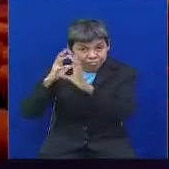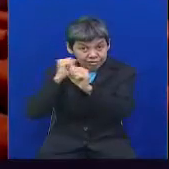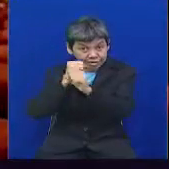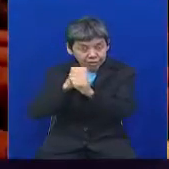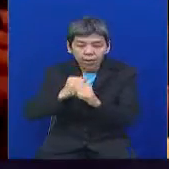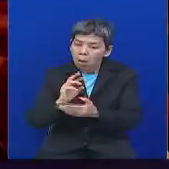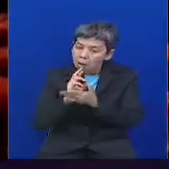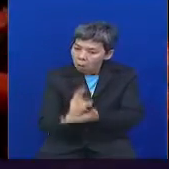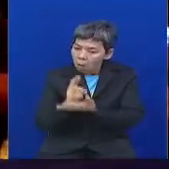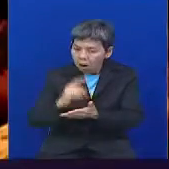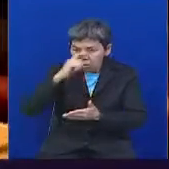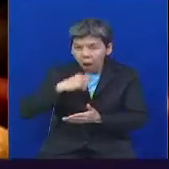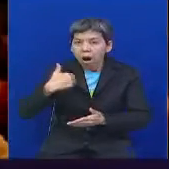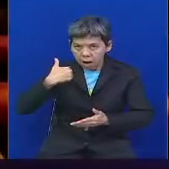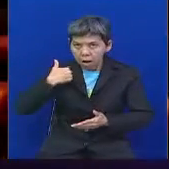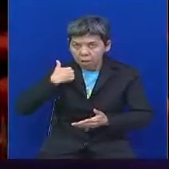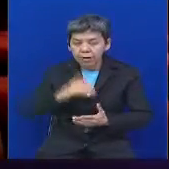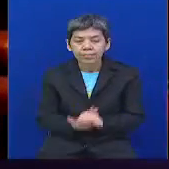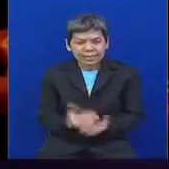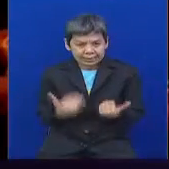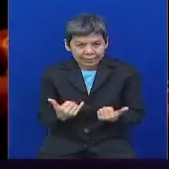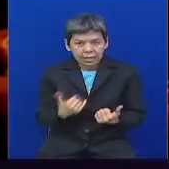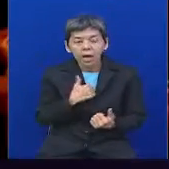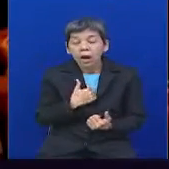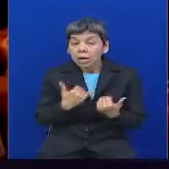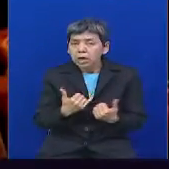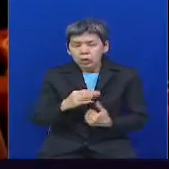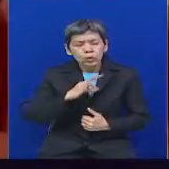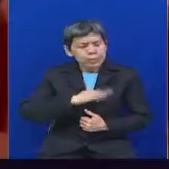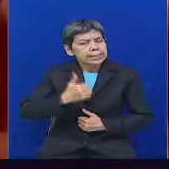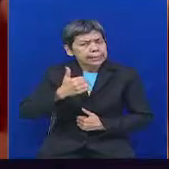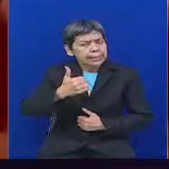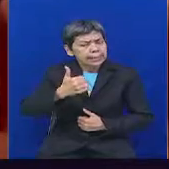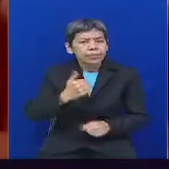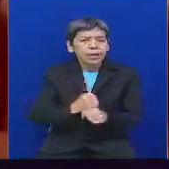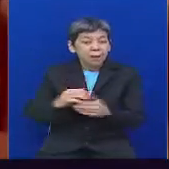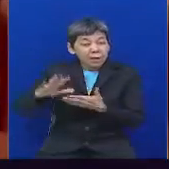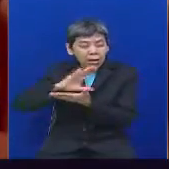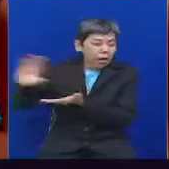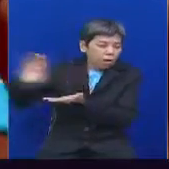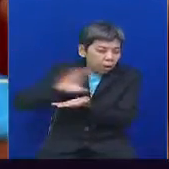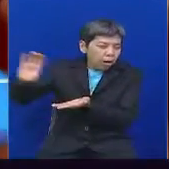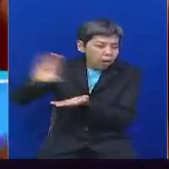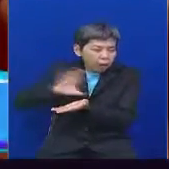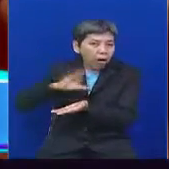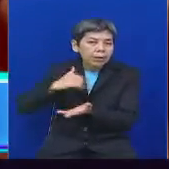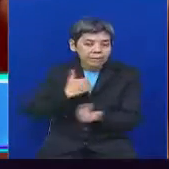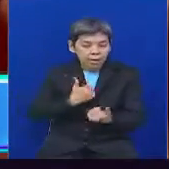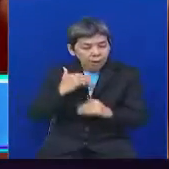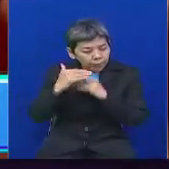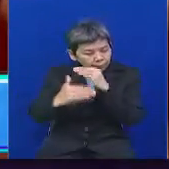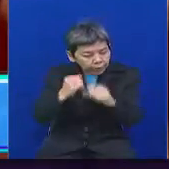ามารถคว้ารางวัลภายในประเทศได้ เดี๋ยวนี้ต้องเรียกว่าดีขึ้นค่ะแต่ก่อนได้แต่ต่างประเทศจริงๆแล้วพอมาห